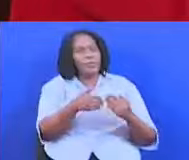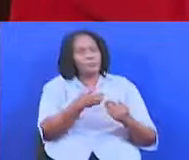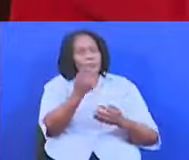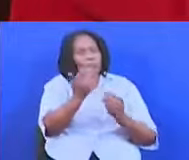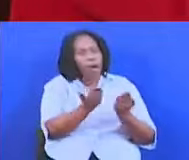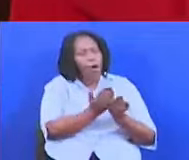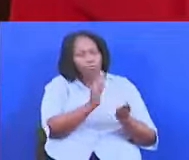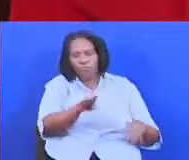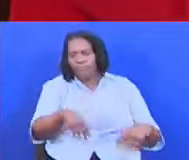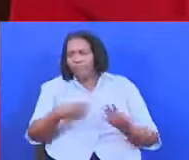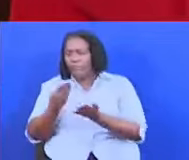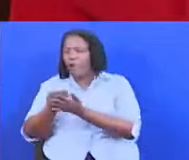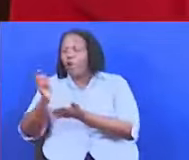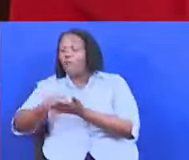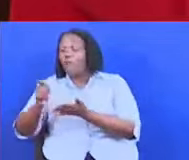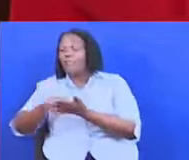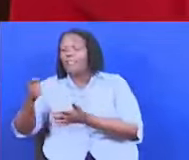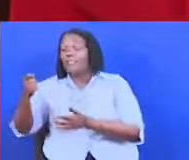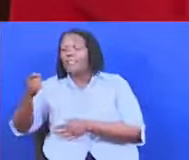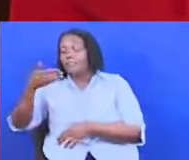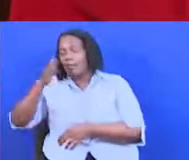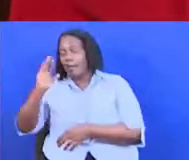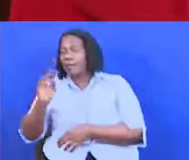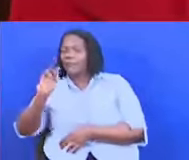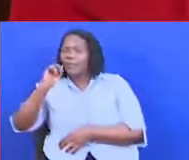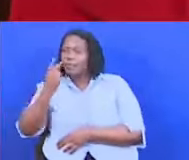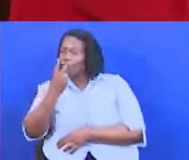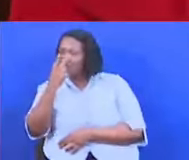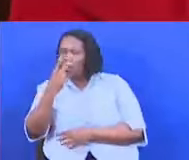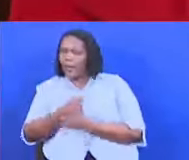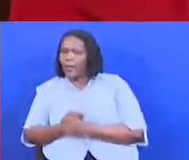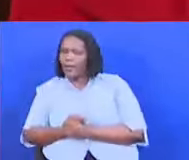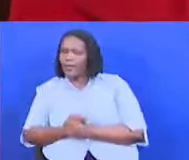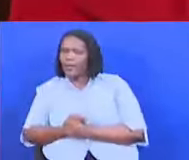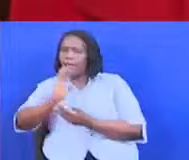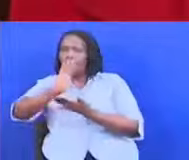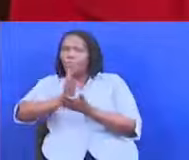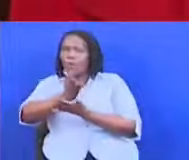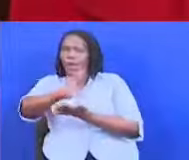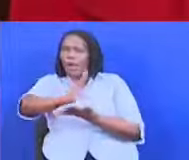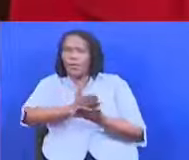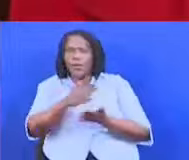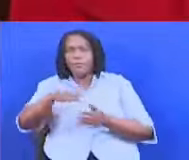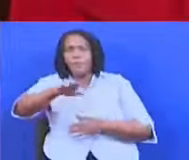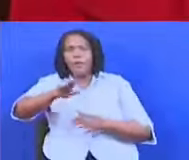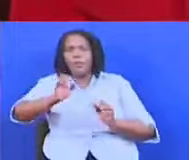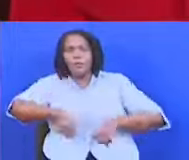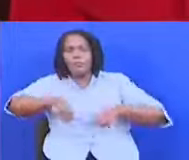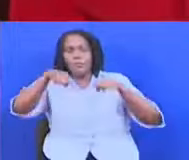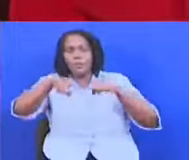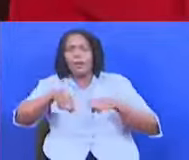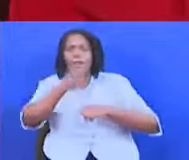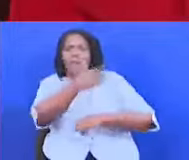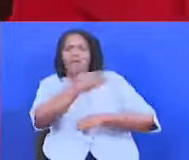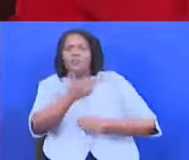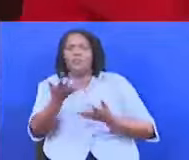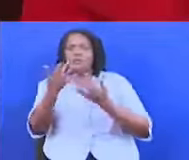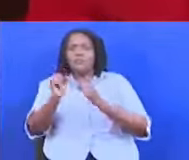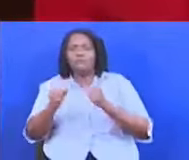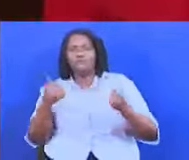za serikali, tuone namna bora ya kuweza kuongeza maeneo hayo ili kusogeza huduma kwa watu.